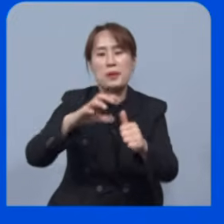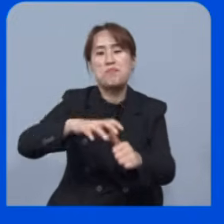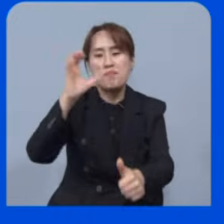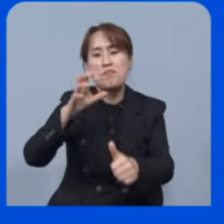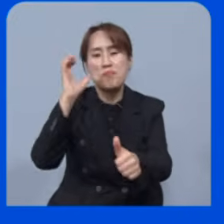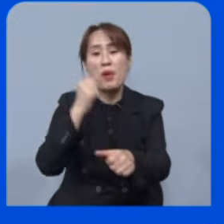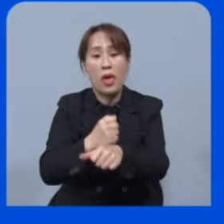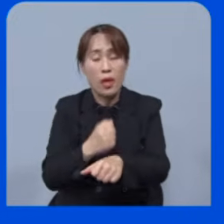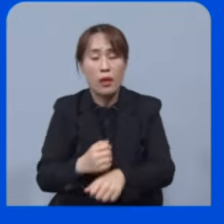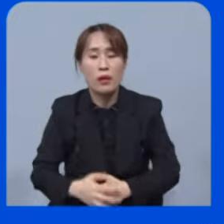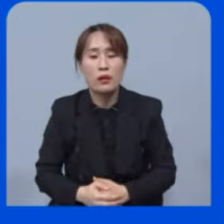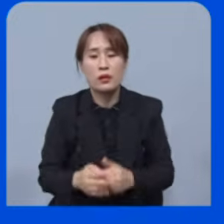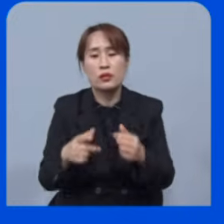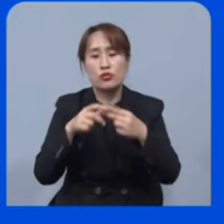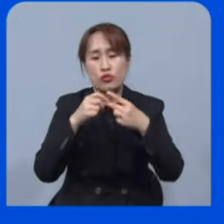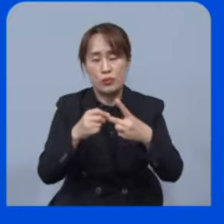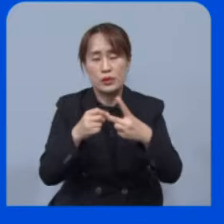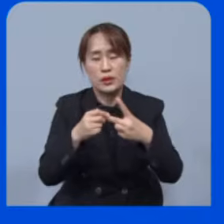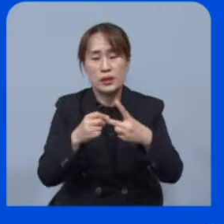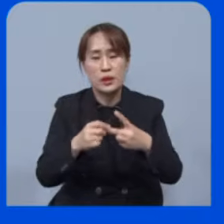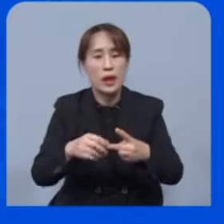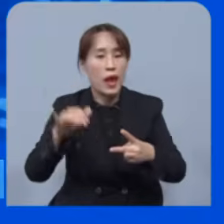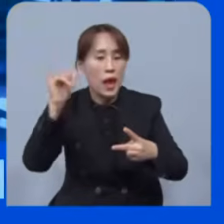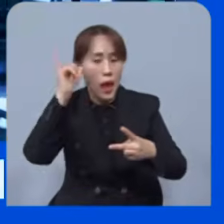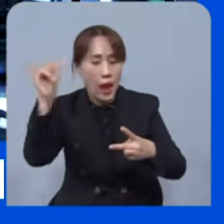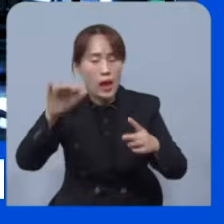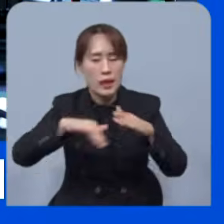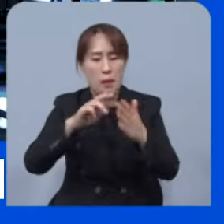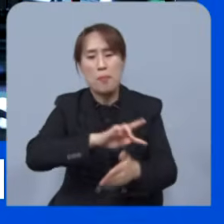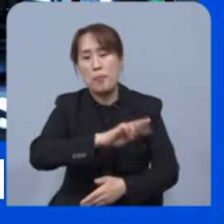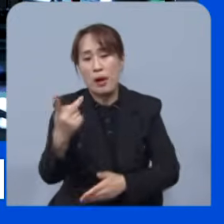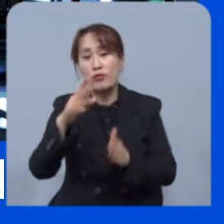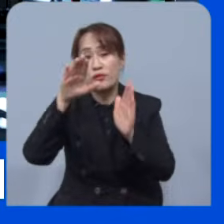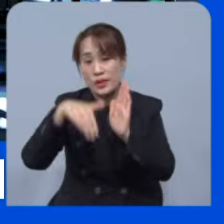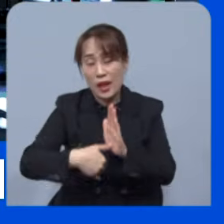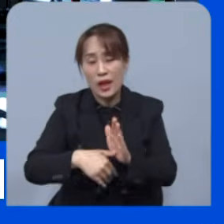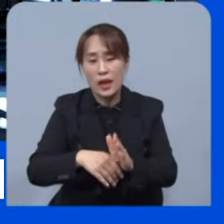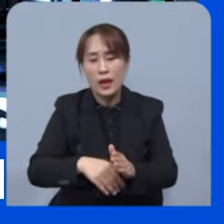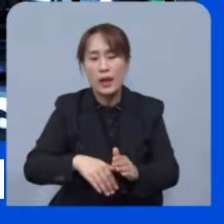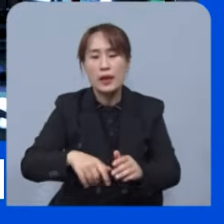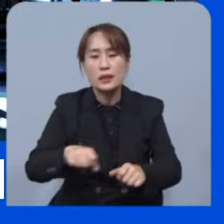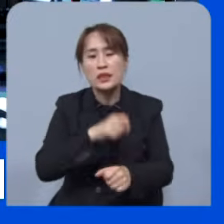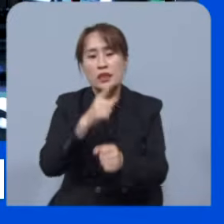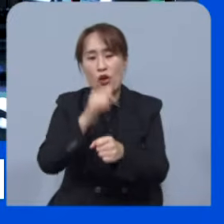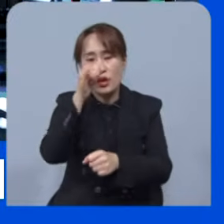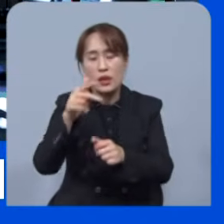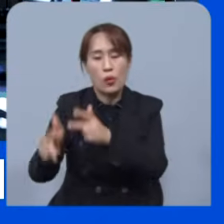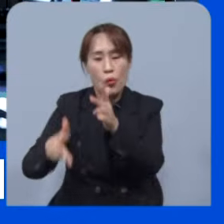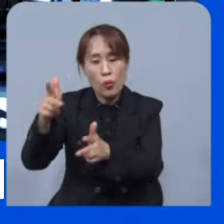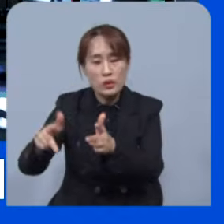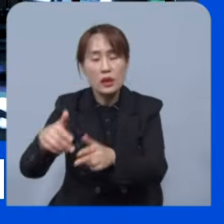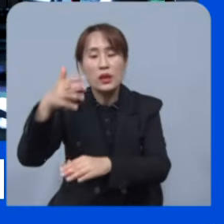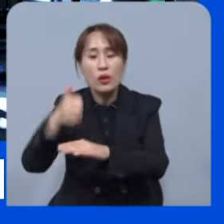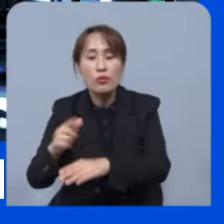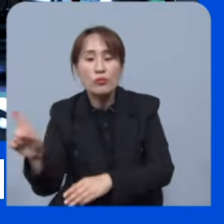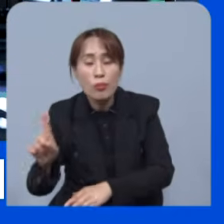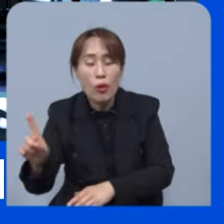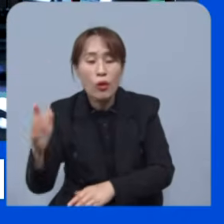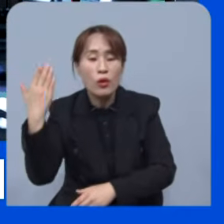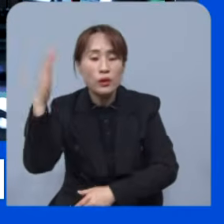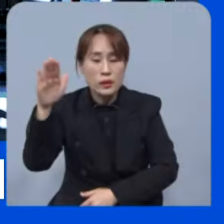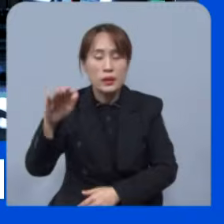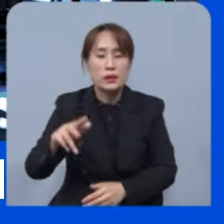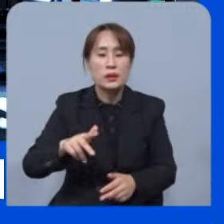나가겠습니다. 둘째, AI로의 대전환의 시대, 차별화된 제조업의 경쟁력은 결국